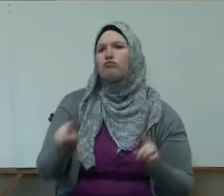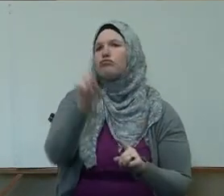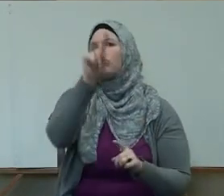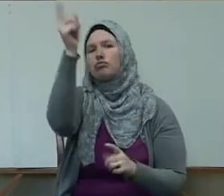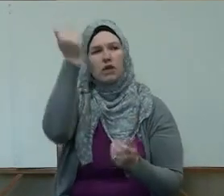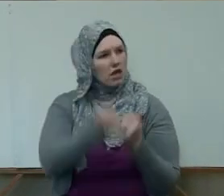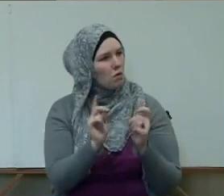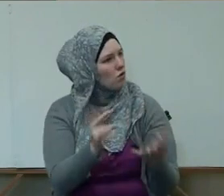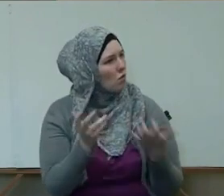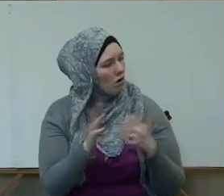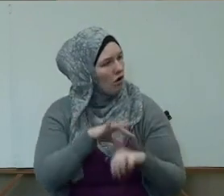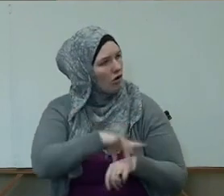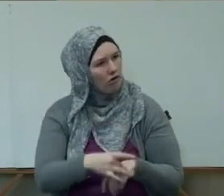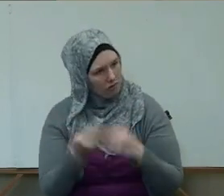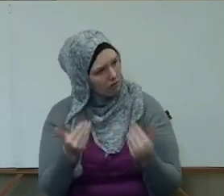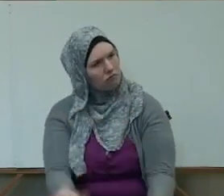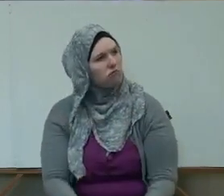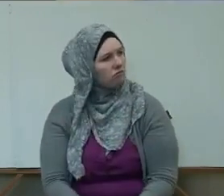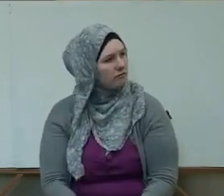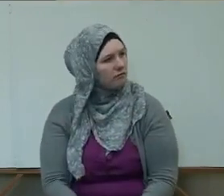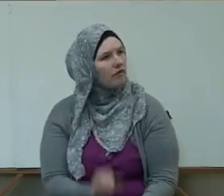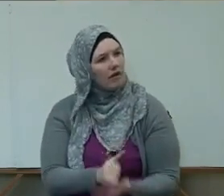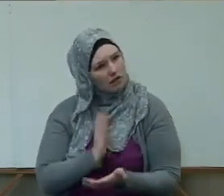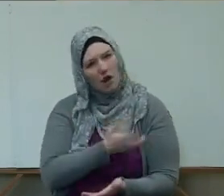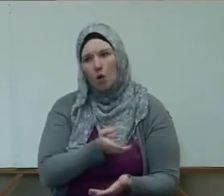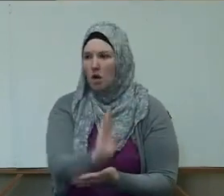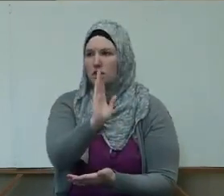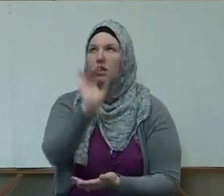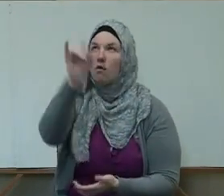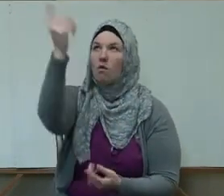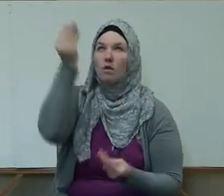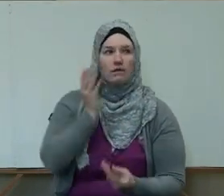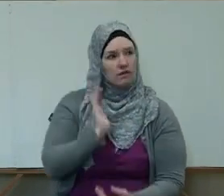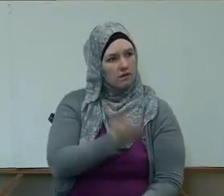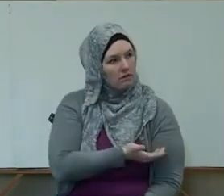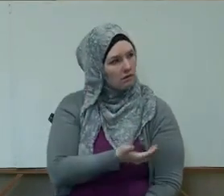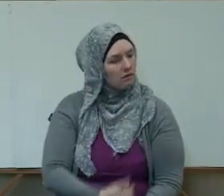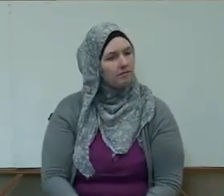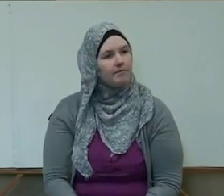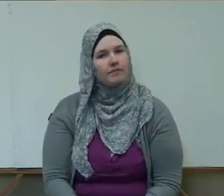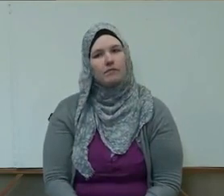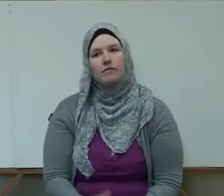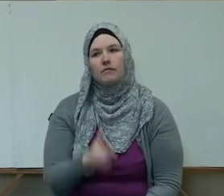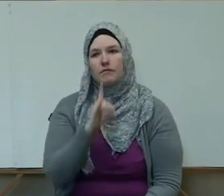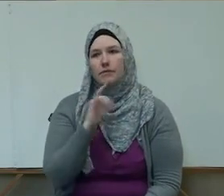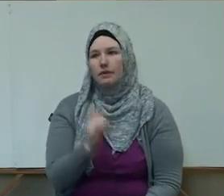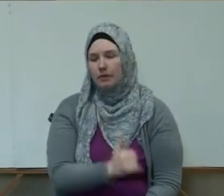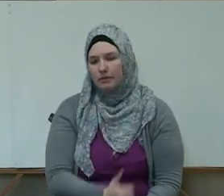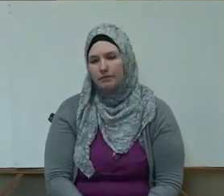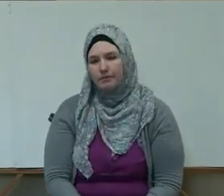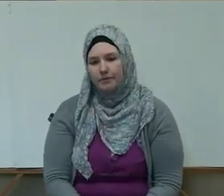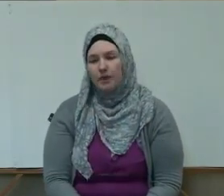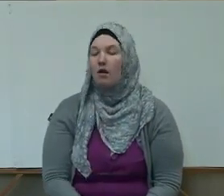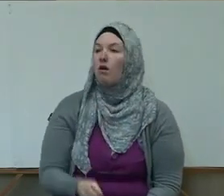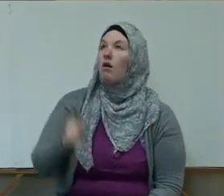الْأَرْضَ ذَلُولًا فَمْشُوا فِي مَنَاكِبِهَا وَكُلُوا مِنْ رِزْقِهِ وَإِلَيْهِ النُّشُورِ.